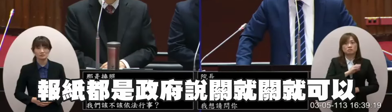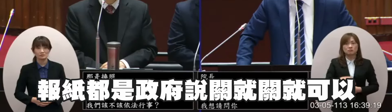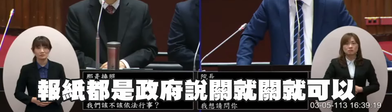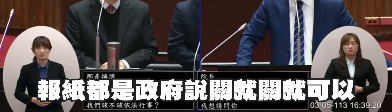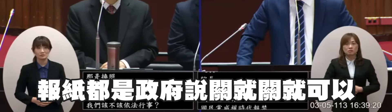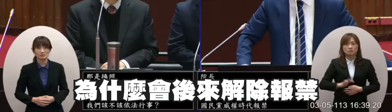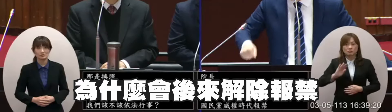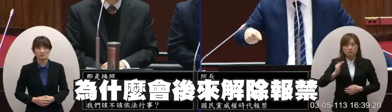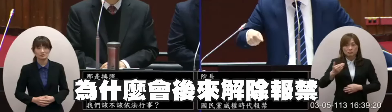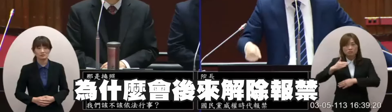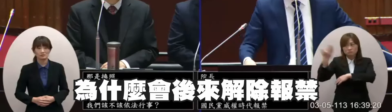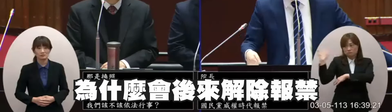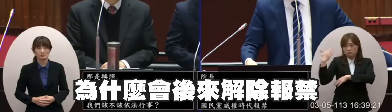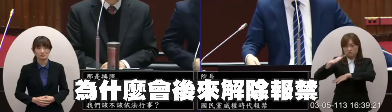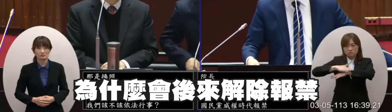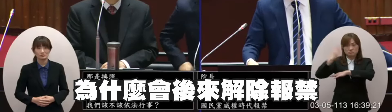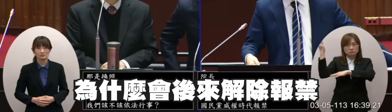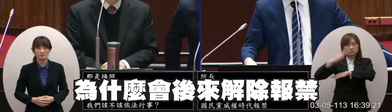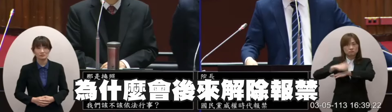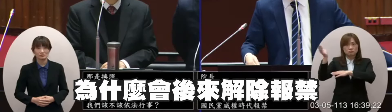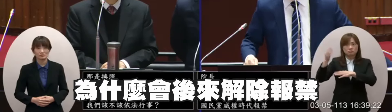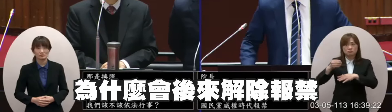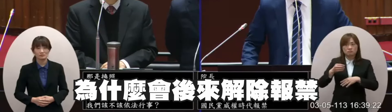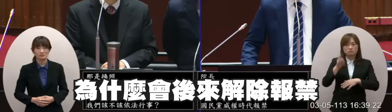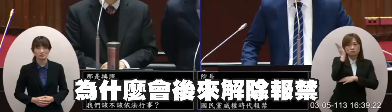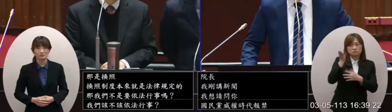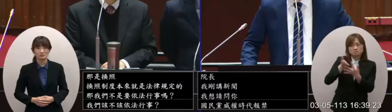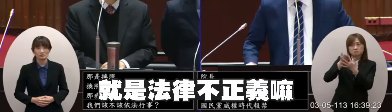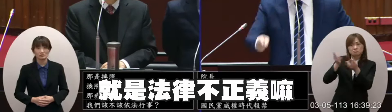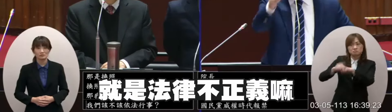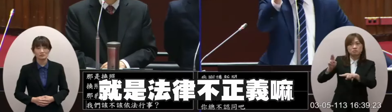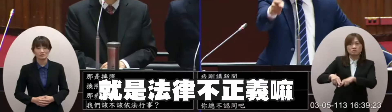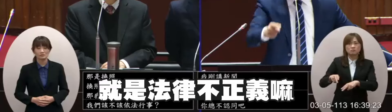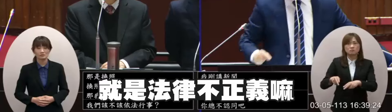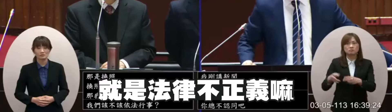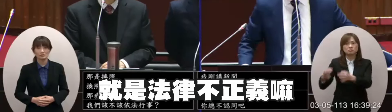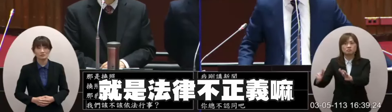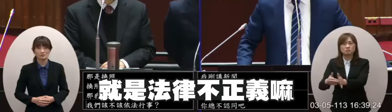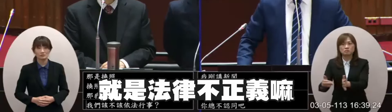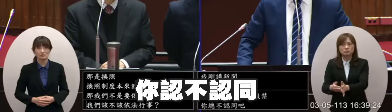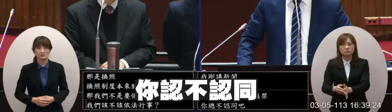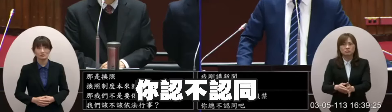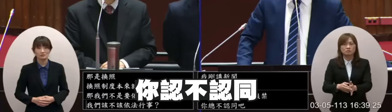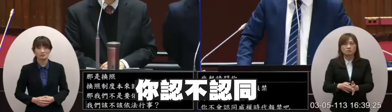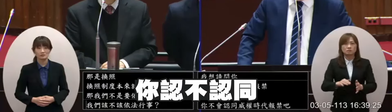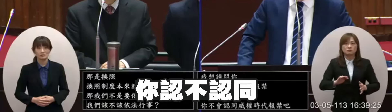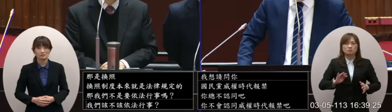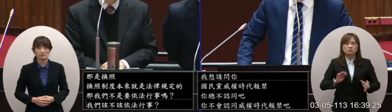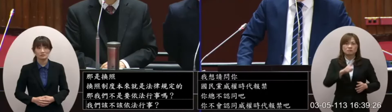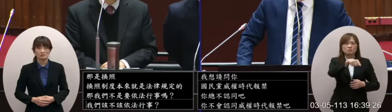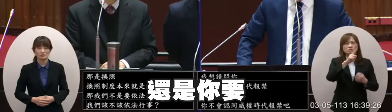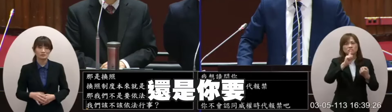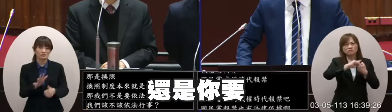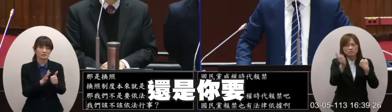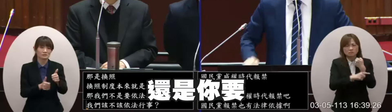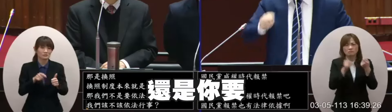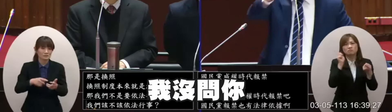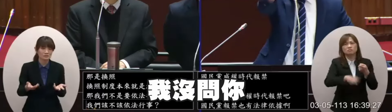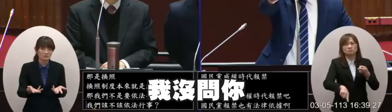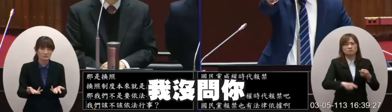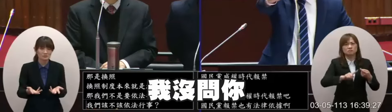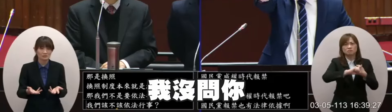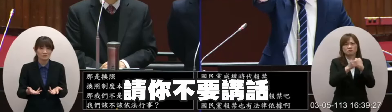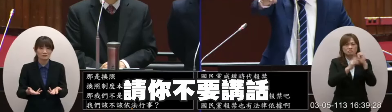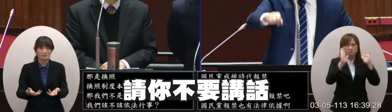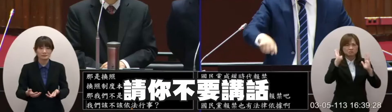说关就关就可以，为什么会后来解除暴进？就是法律不正义嘛，认不认同？ 委员，这个 还是你要。